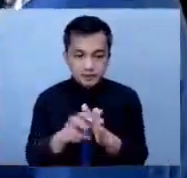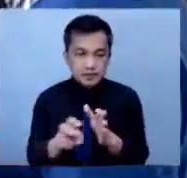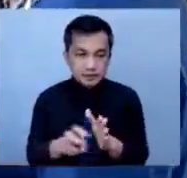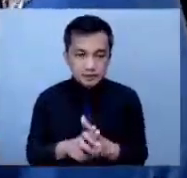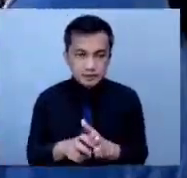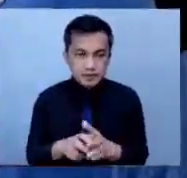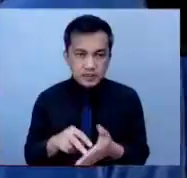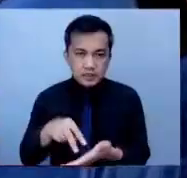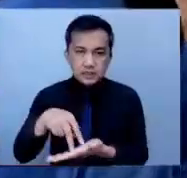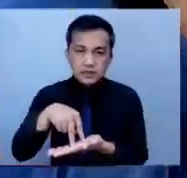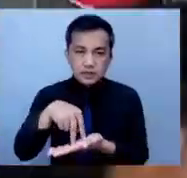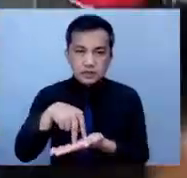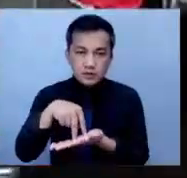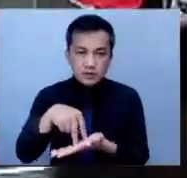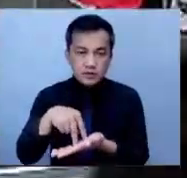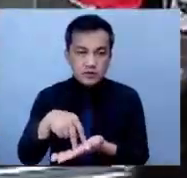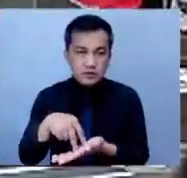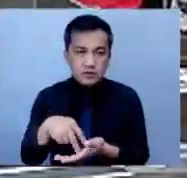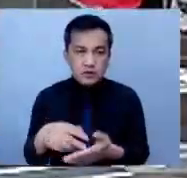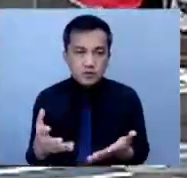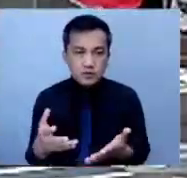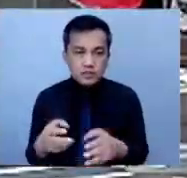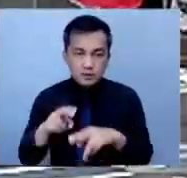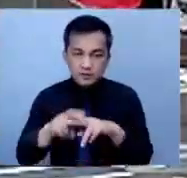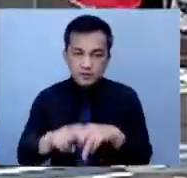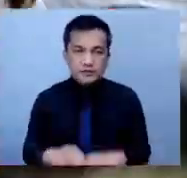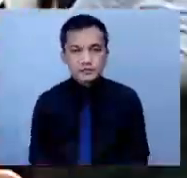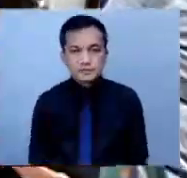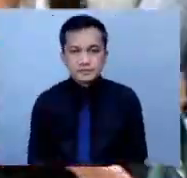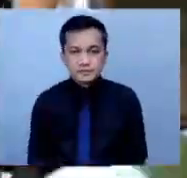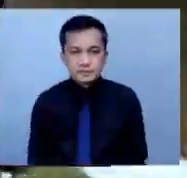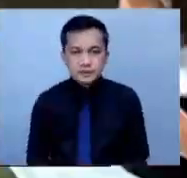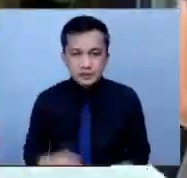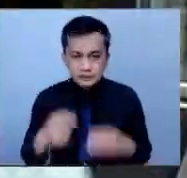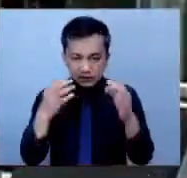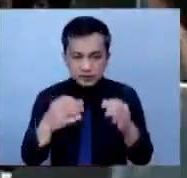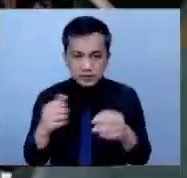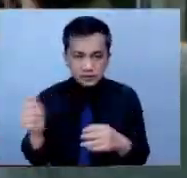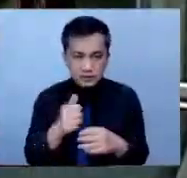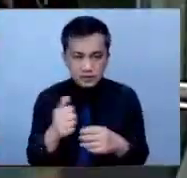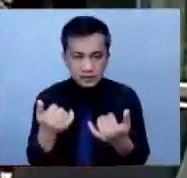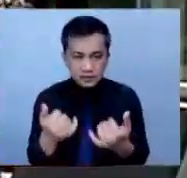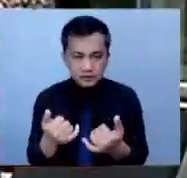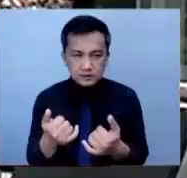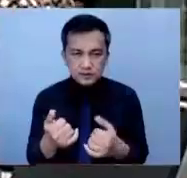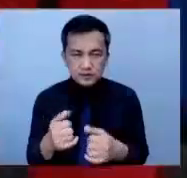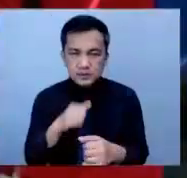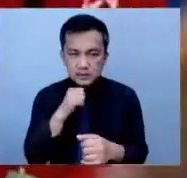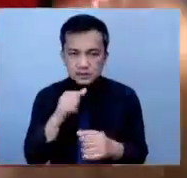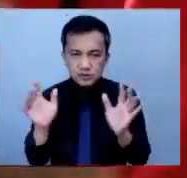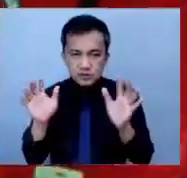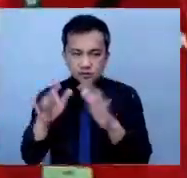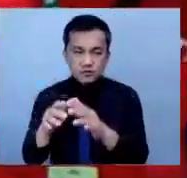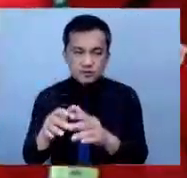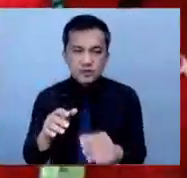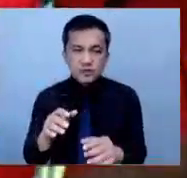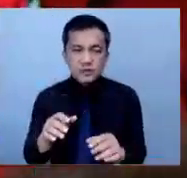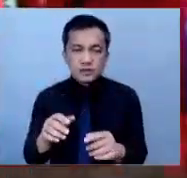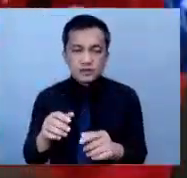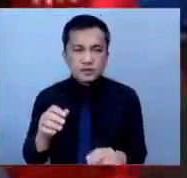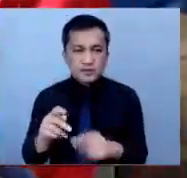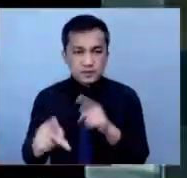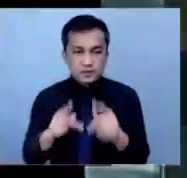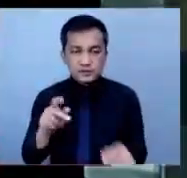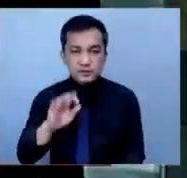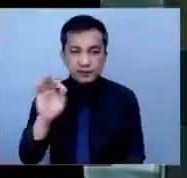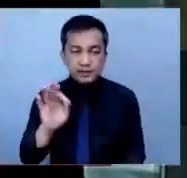sa mga daanan dahil wala nang maupuan. Pinili nilang bumiyahe na ngayon para hindi sumabay sa dagsa ng tao sa Biyernes, ang